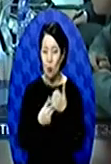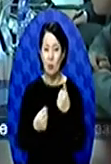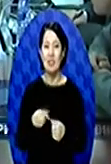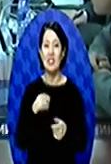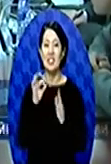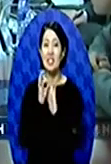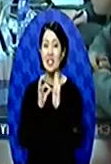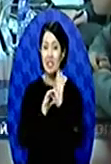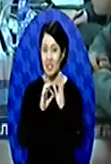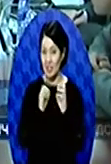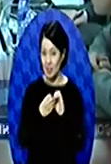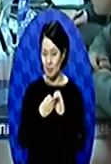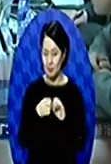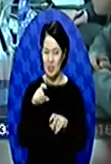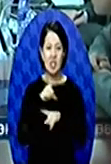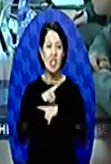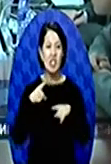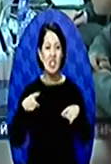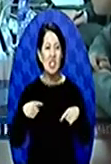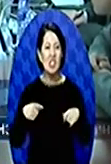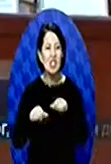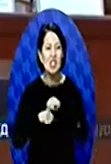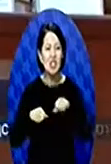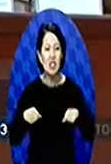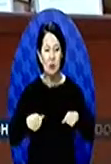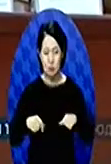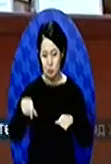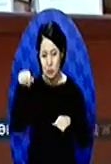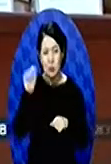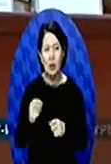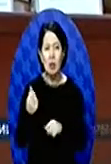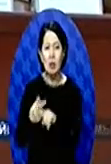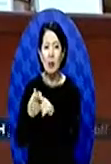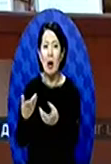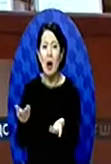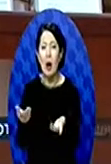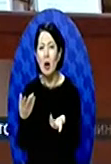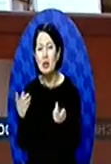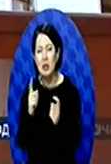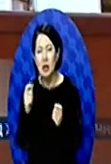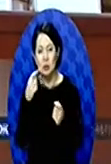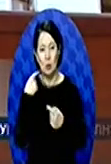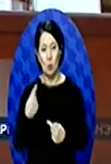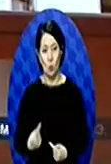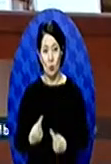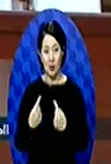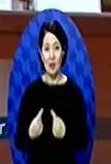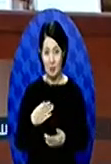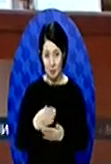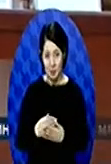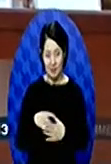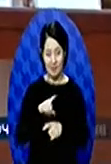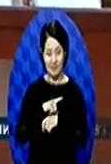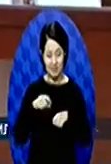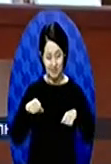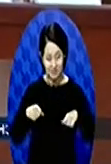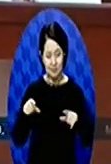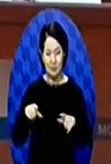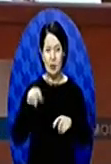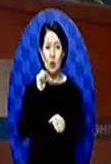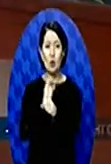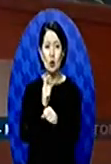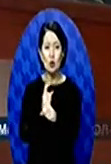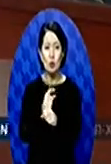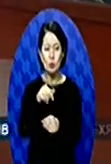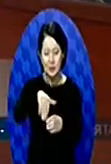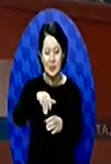За иргэдийн хувьд энэ хэлцээр цалин зэтгүүрийг хэрхэн нэмэх зөвшөлдөлд хүрэхэд хүлээлттэй байдаг. Гол нь энэ хэлцээрийн агуулга нь хөдөлмөрийн зах зээл нийгмийн амьдралд тулгамдж